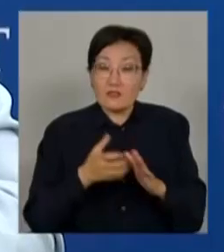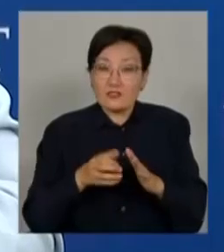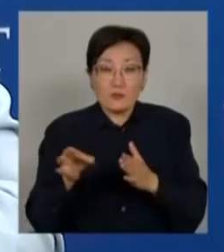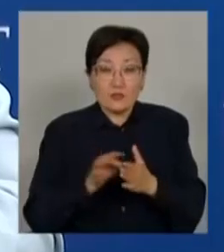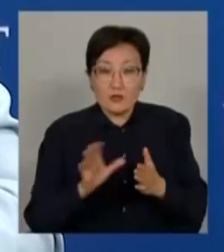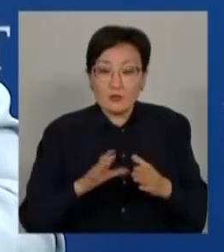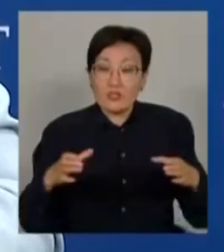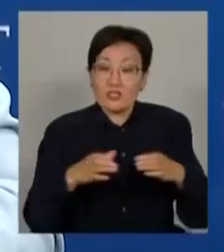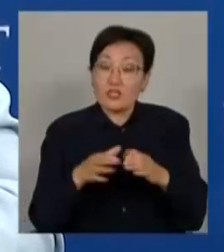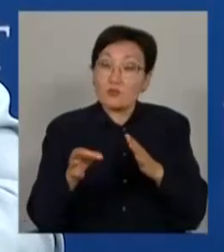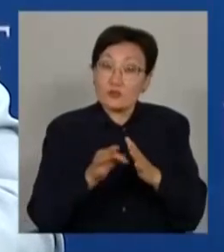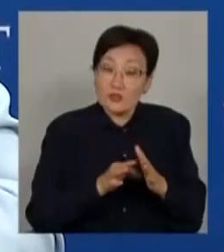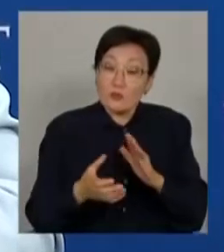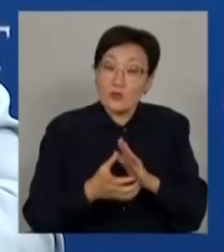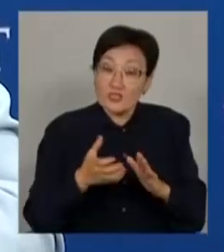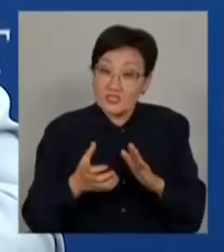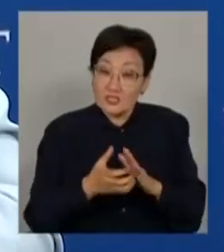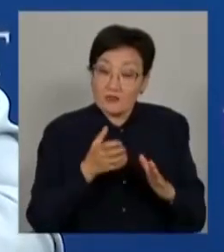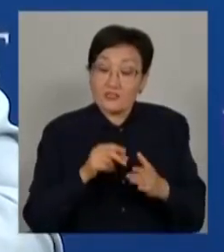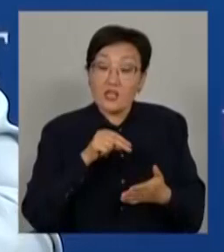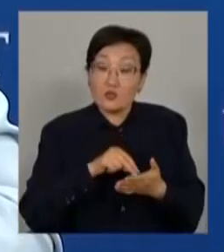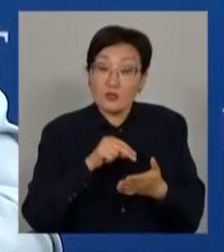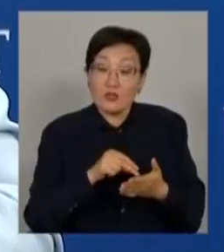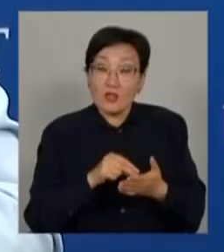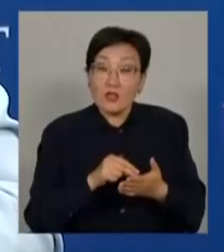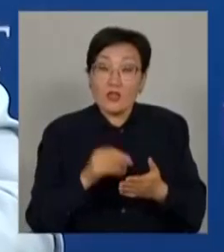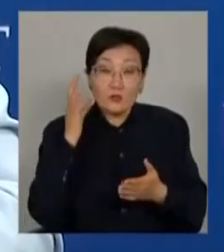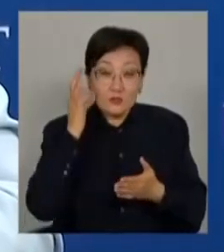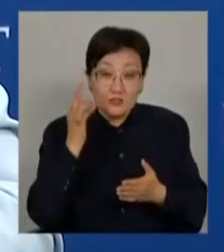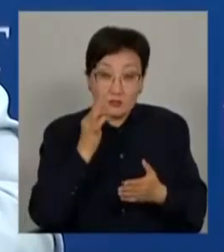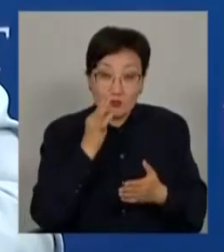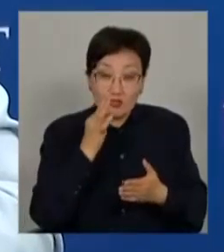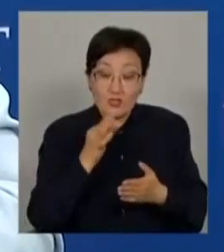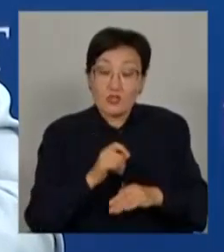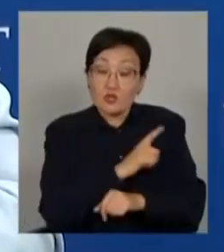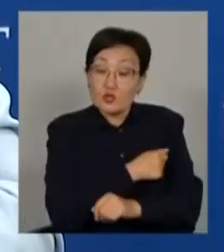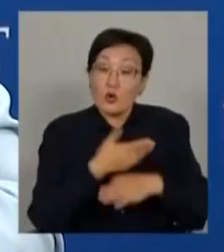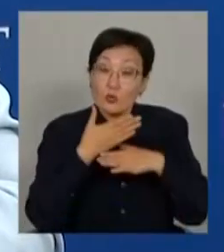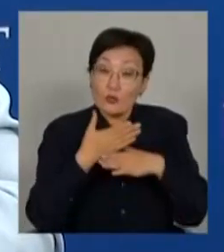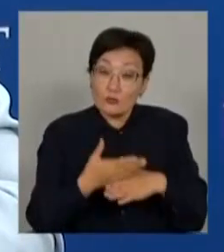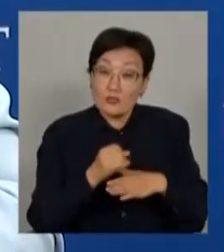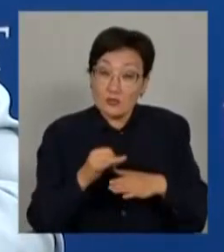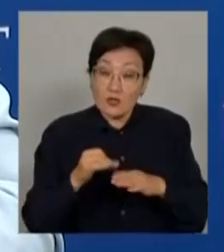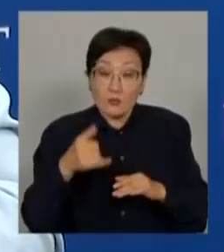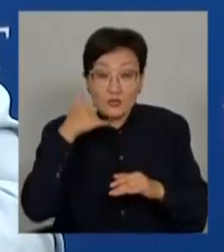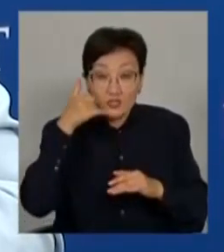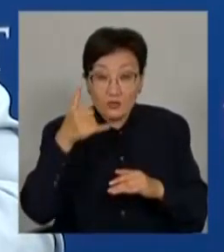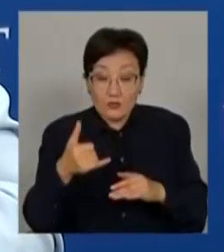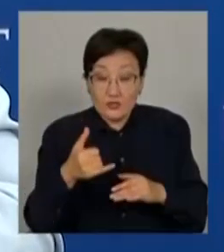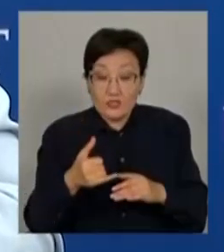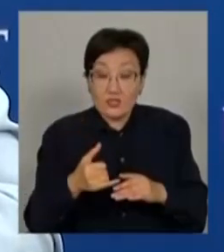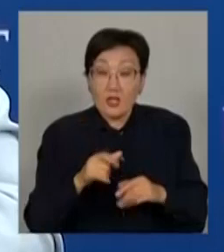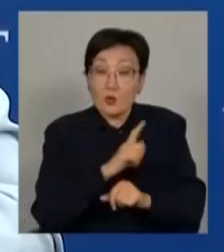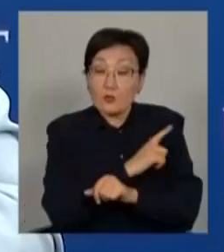категория срочности вызовов оценивается диспетчером станции скорой помощи и звонок поступает